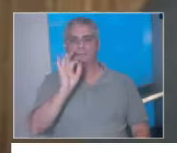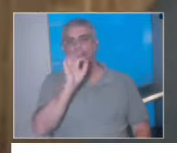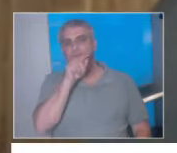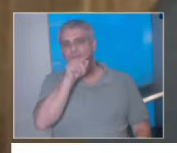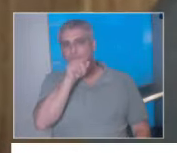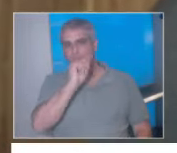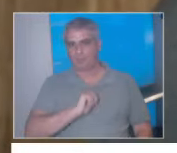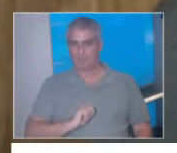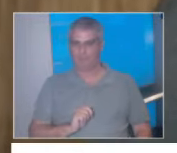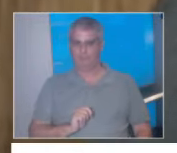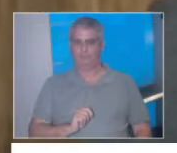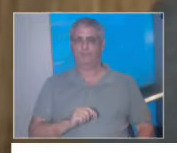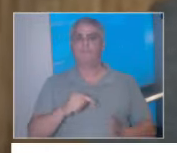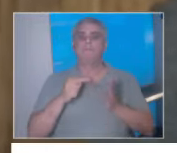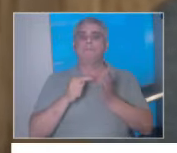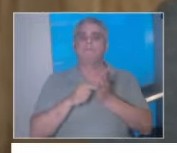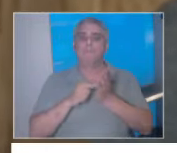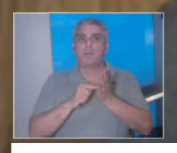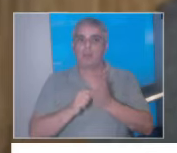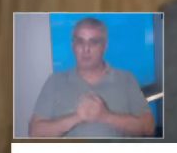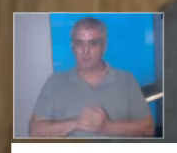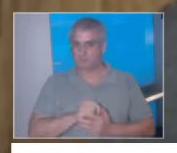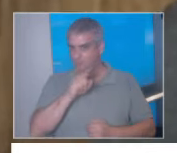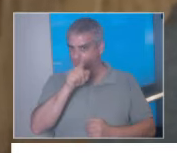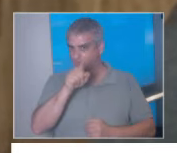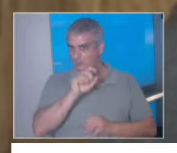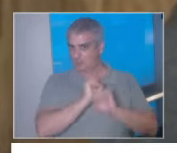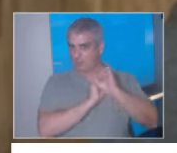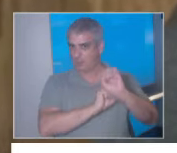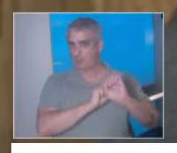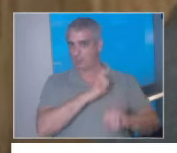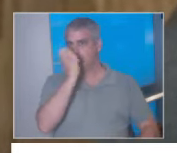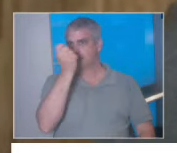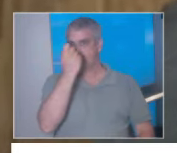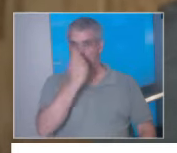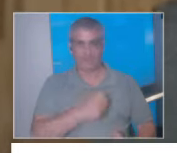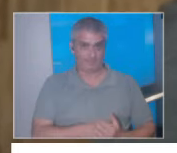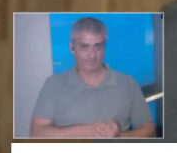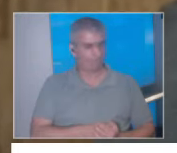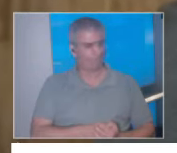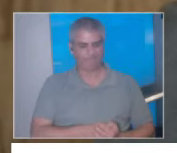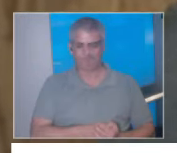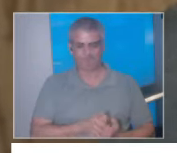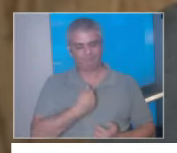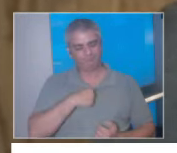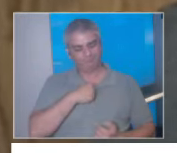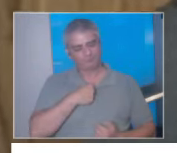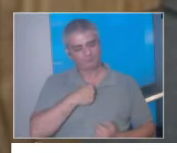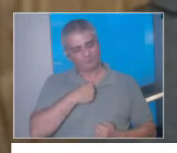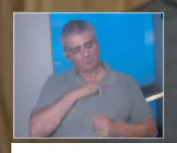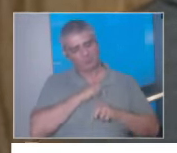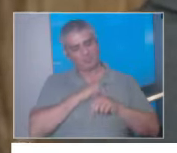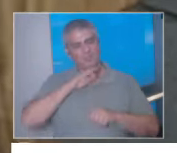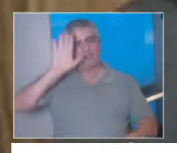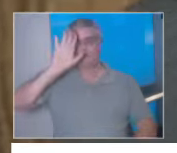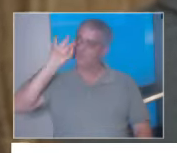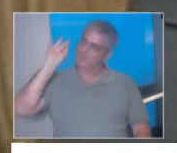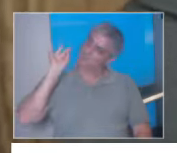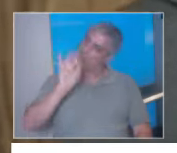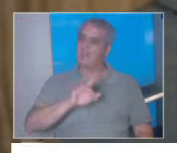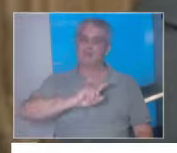עבורך בגלל שאתה הולך עם דוד לוי, אלא אנחנו נצביע